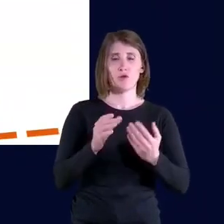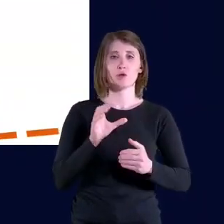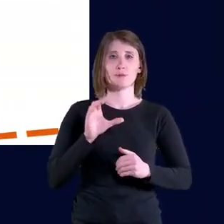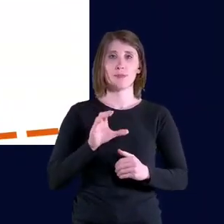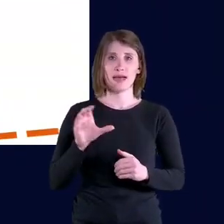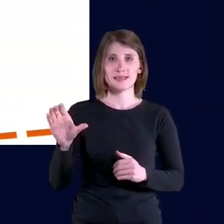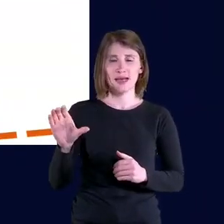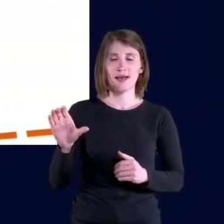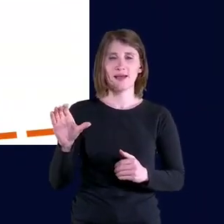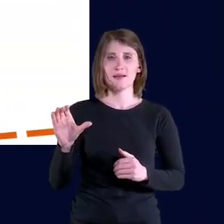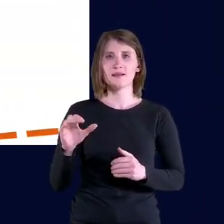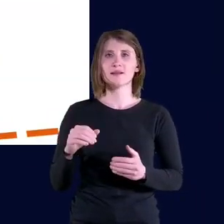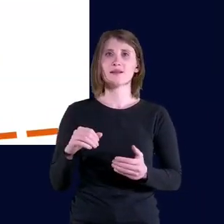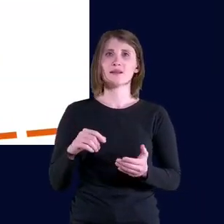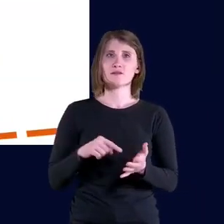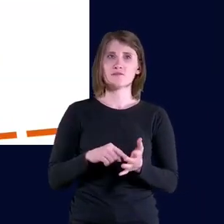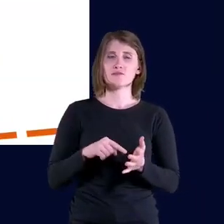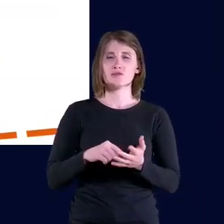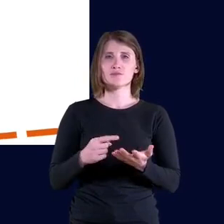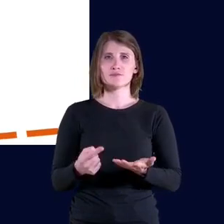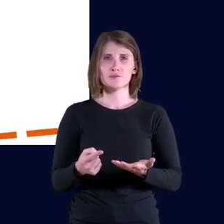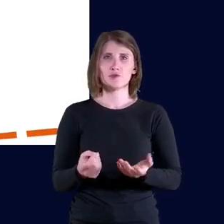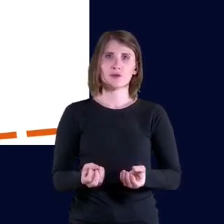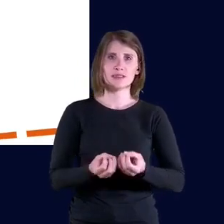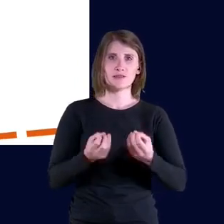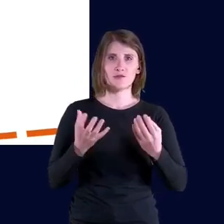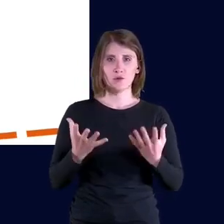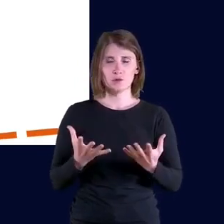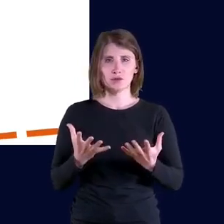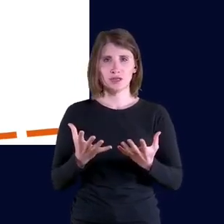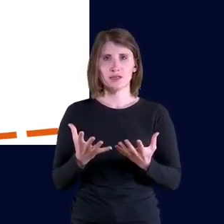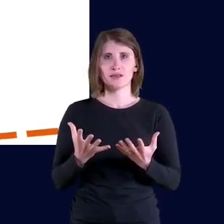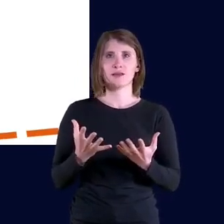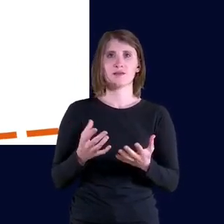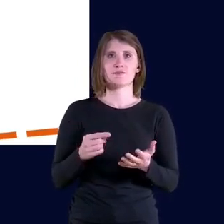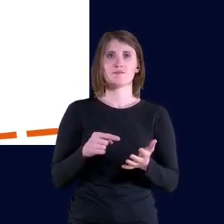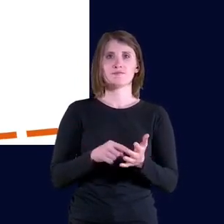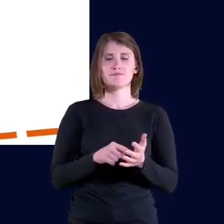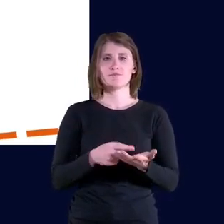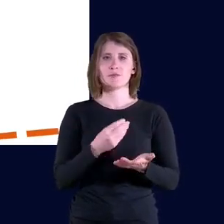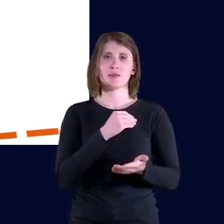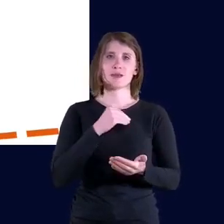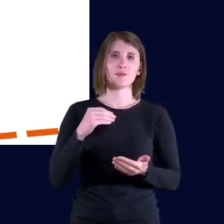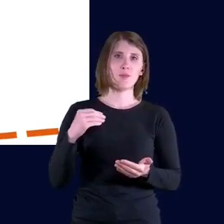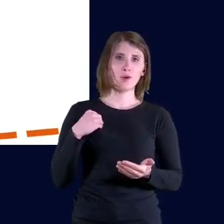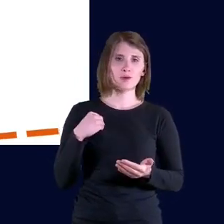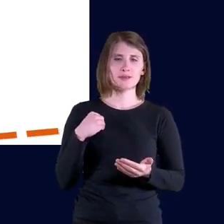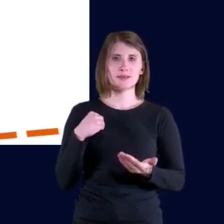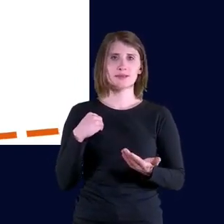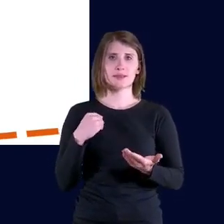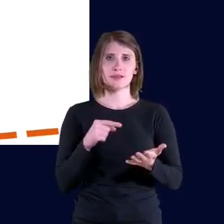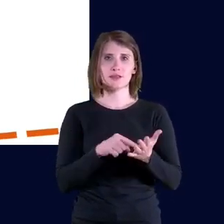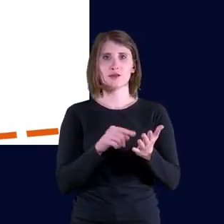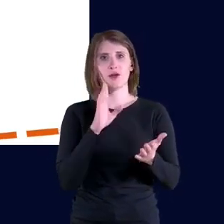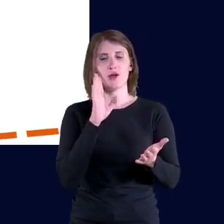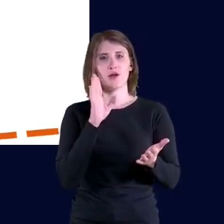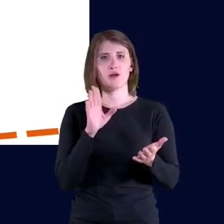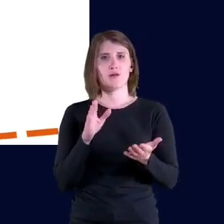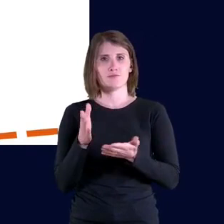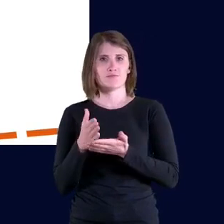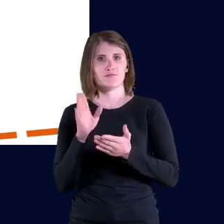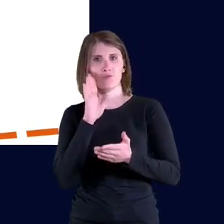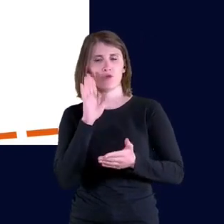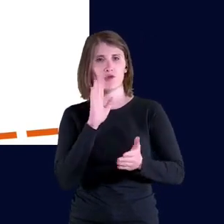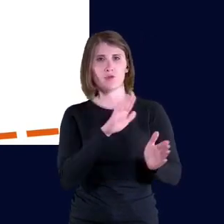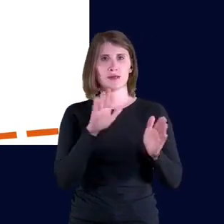bazy było właśnie stworzenie takiego polskiego odpowiednika Cherry Romeo